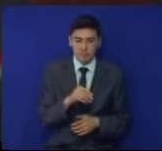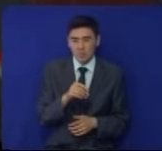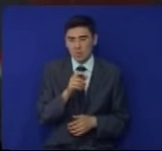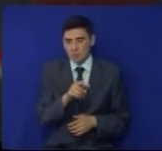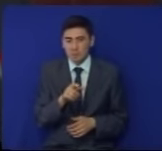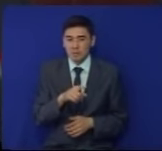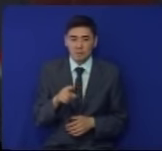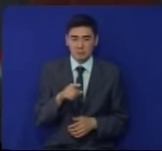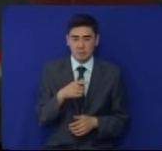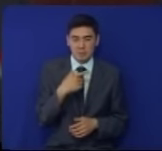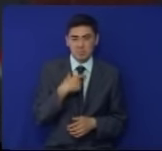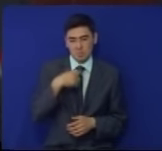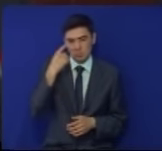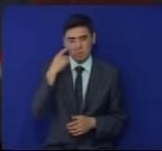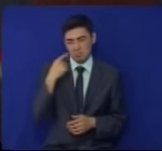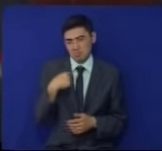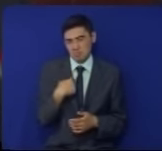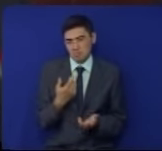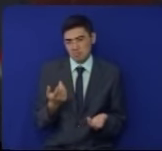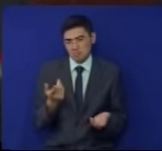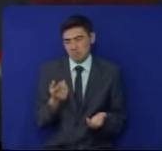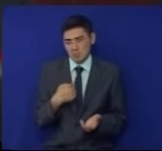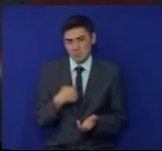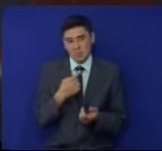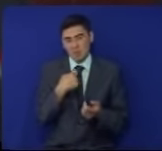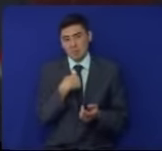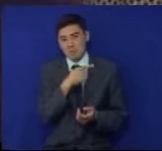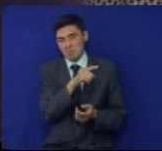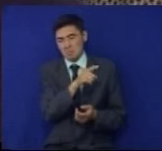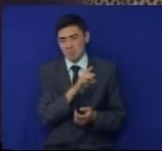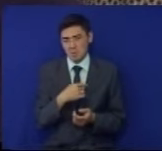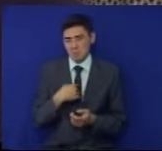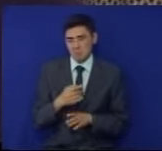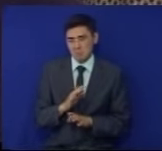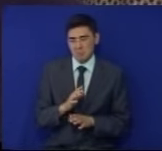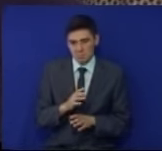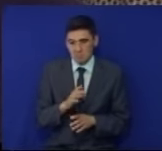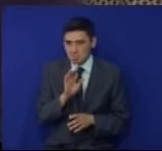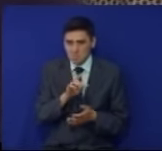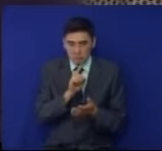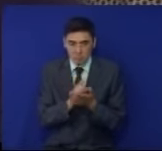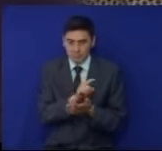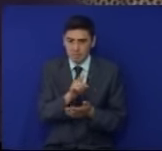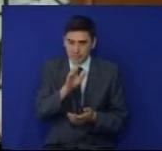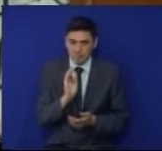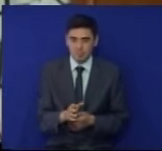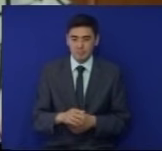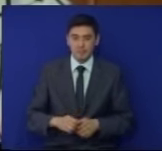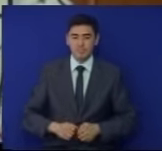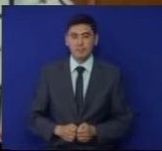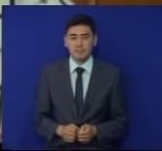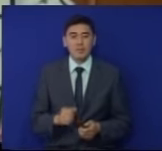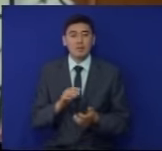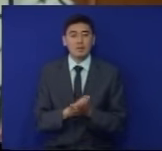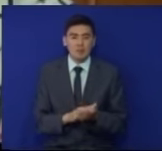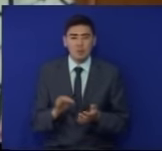каждого, не думайте, это коснется любого другого, но не меня. Во время заседания заместитель акима района поручил рассмотреть вопрос